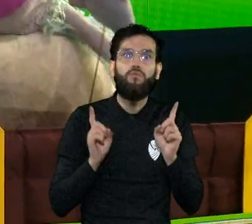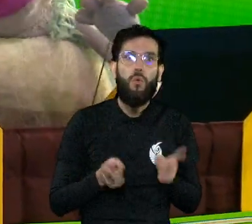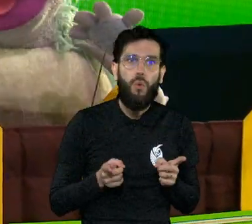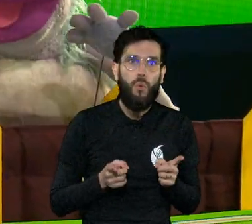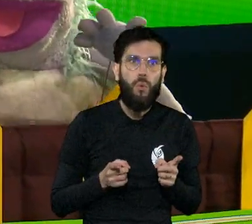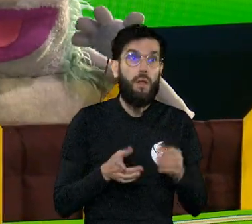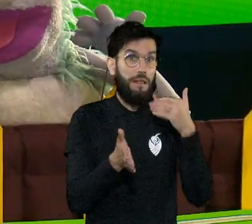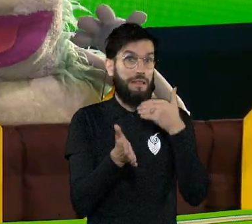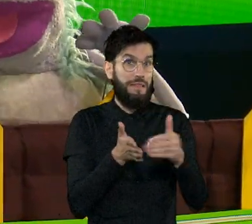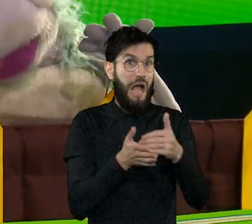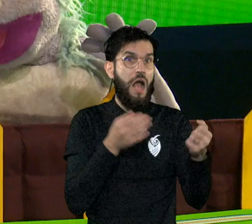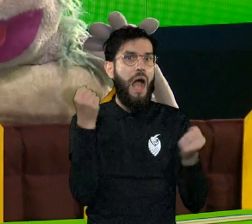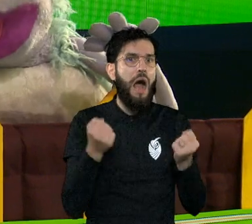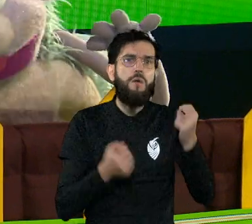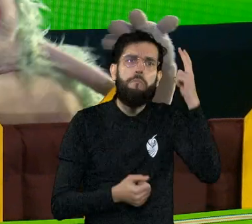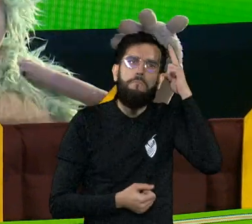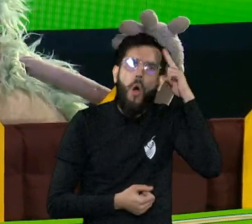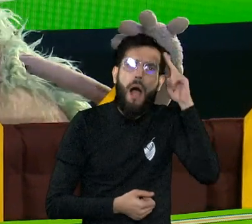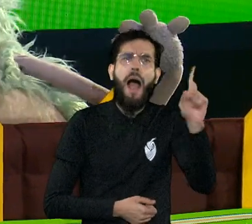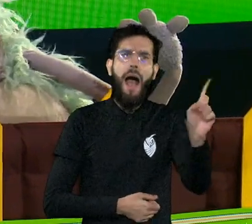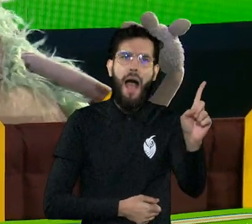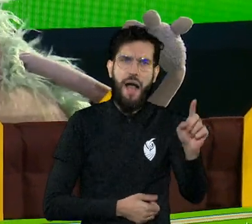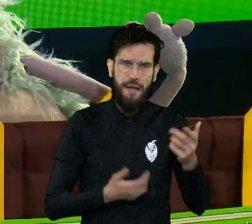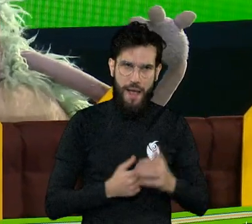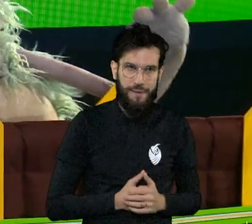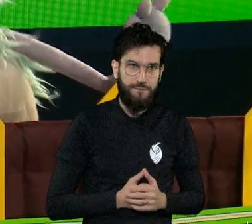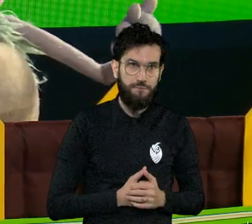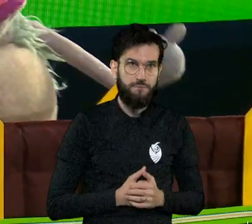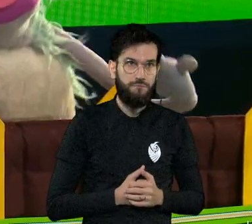aké ďalšie auta poznáme. Ďalšie auta?